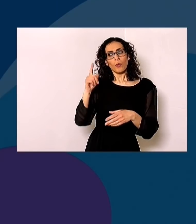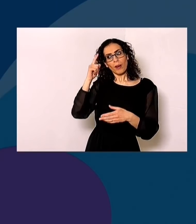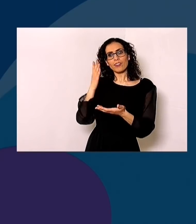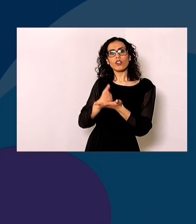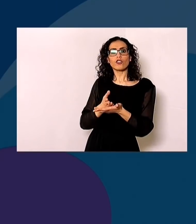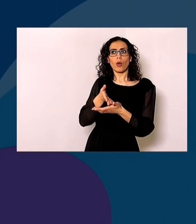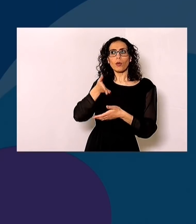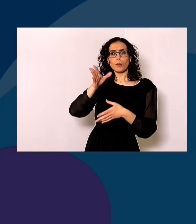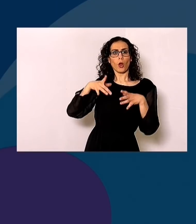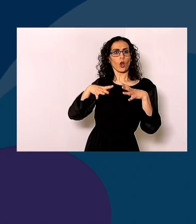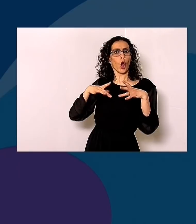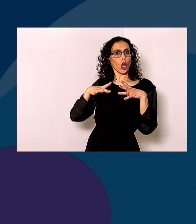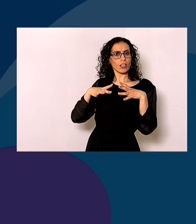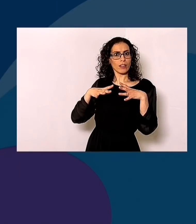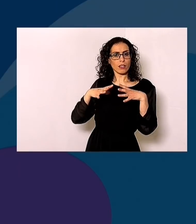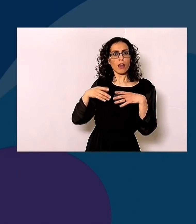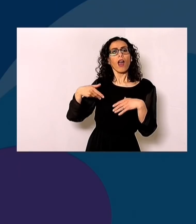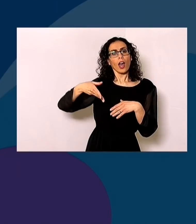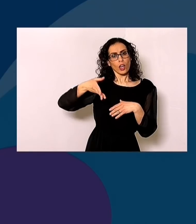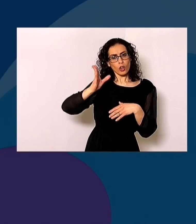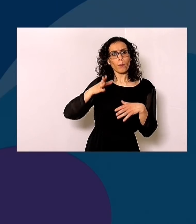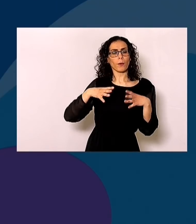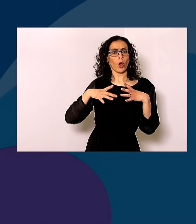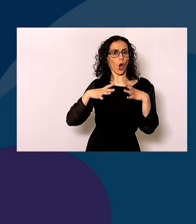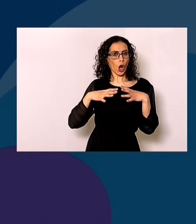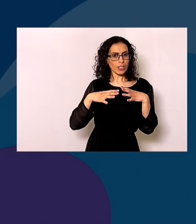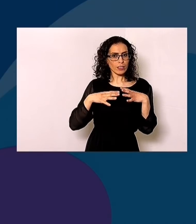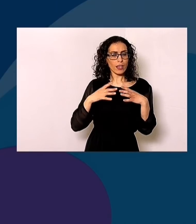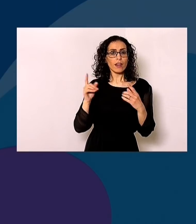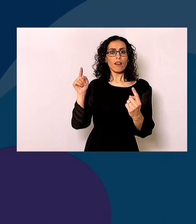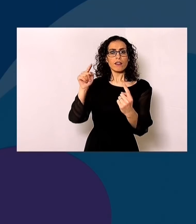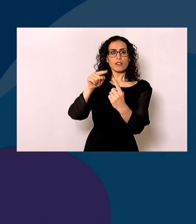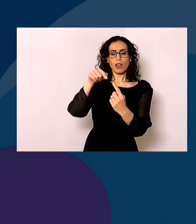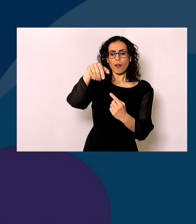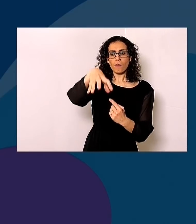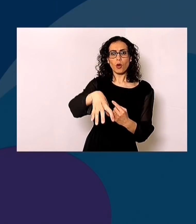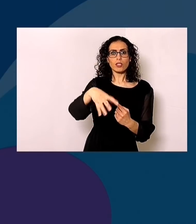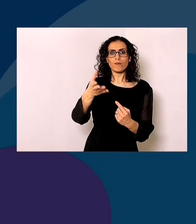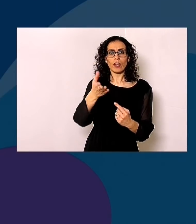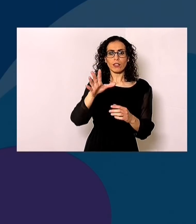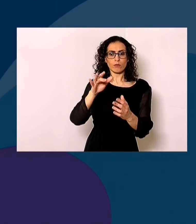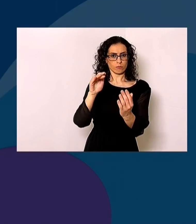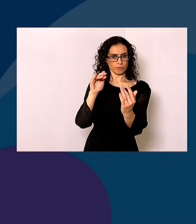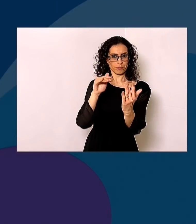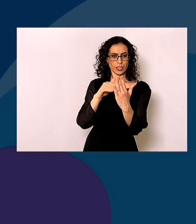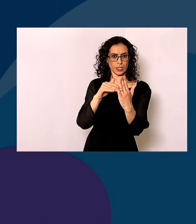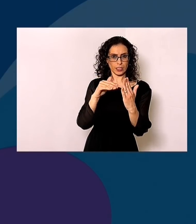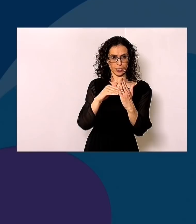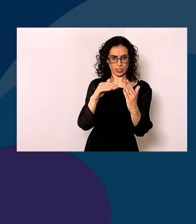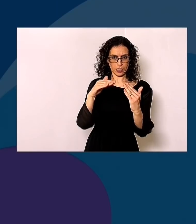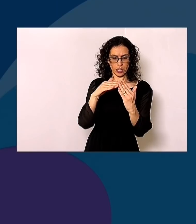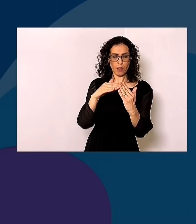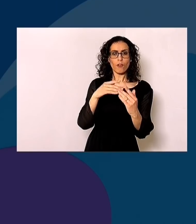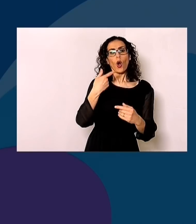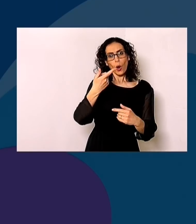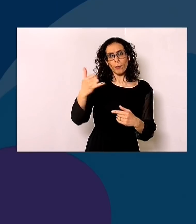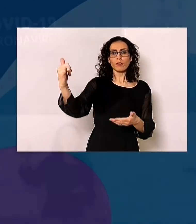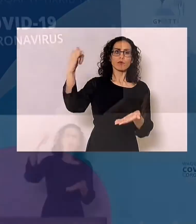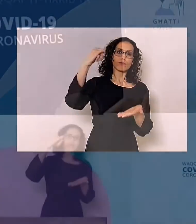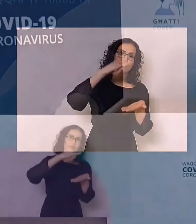il-holiday, allura jkomplu bil-holiday għaddejja tagħhom sakemm huma jaslu l-art fejn kellhom jaslu u mbagħad hemmhekk isir repatriation through a